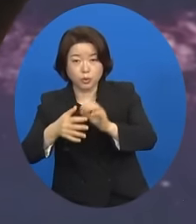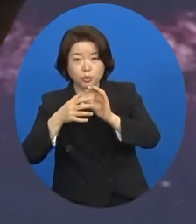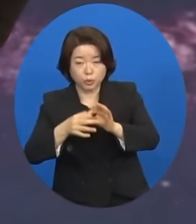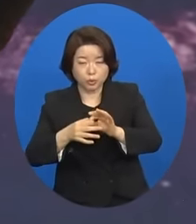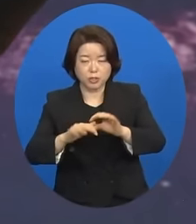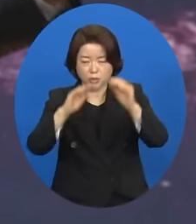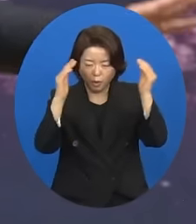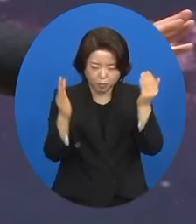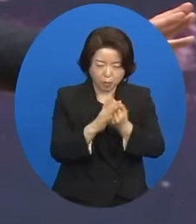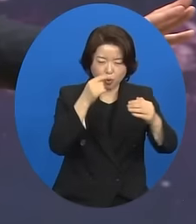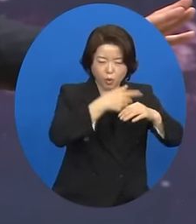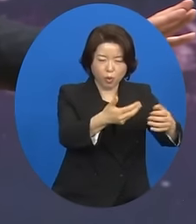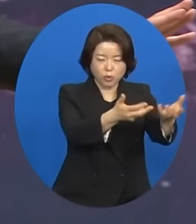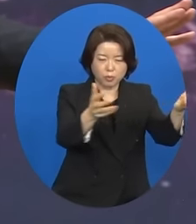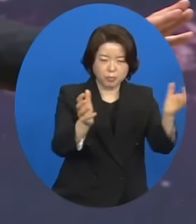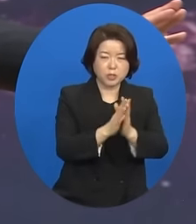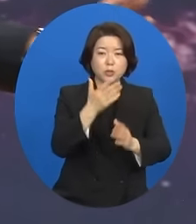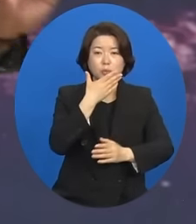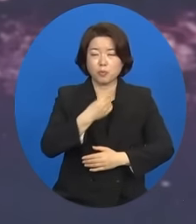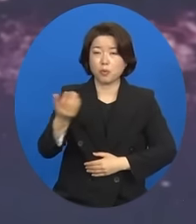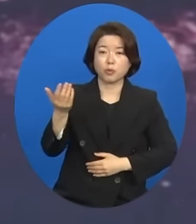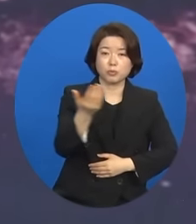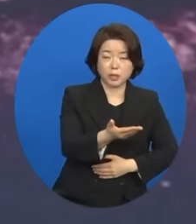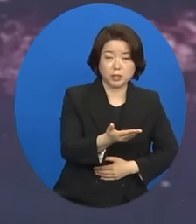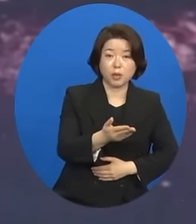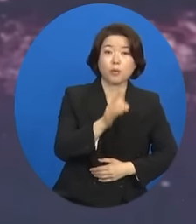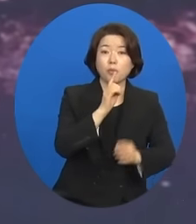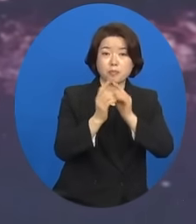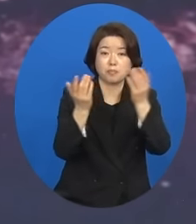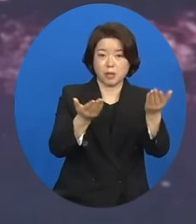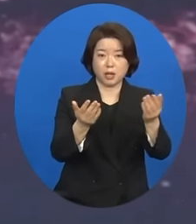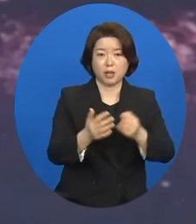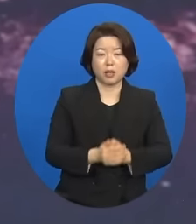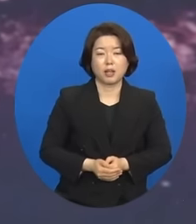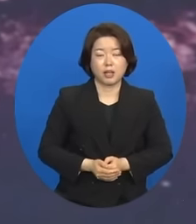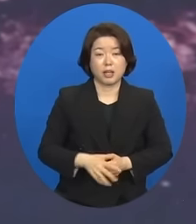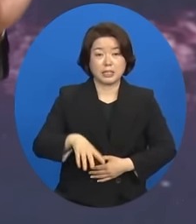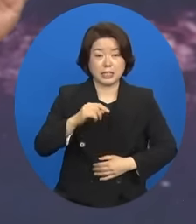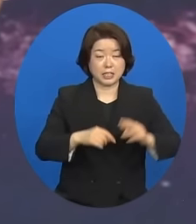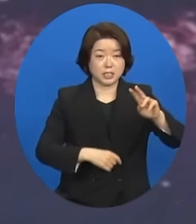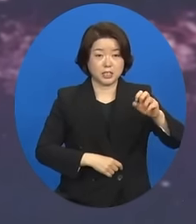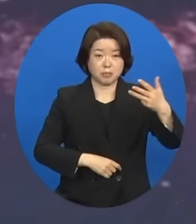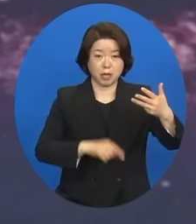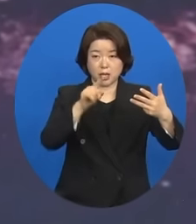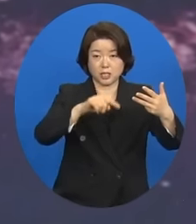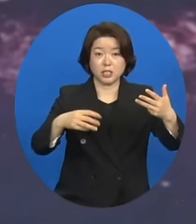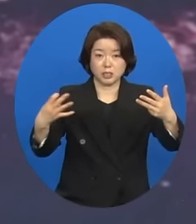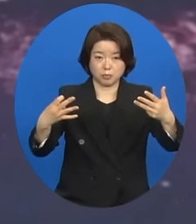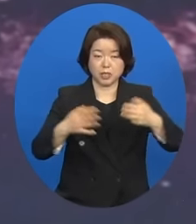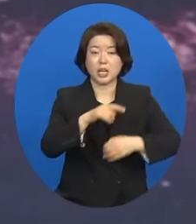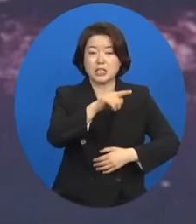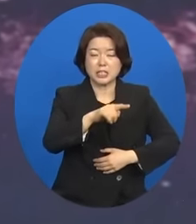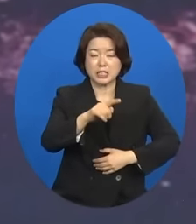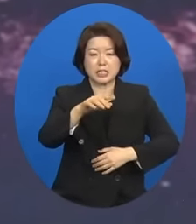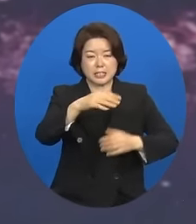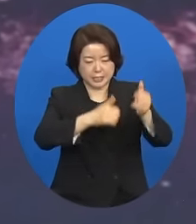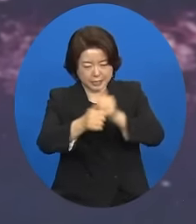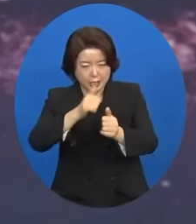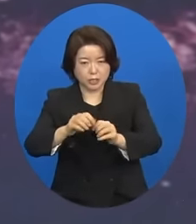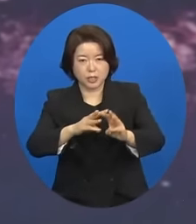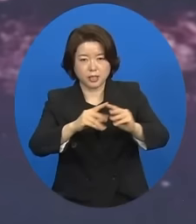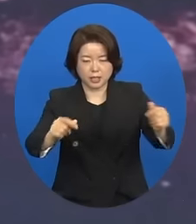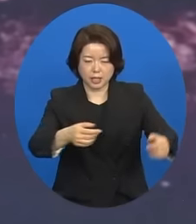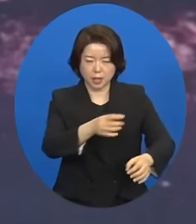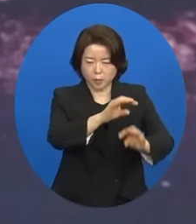민족이 복을 받을 것이다라는 말씀을 하시죠 창세기 28장 14절에 내 자손이 땅에 끌 같이 되어